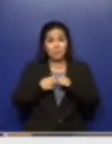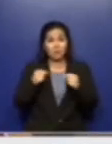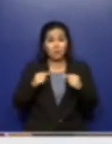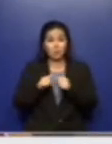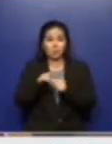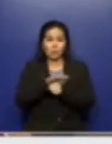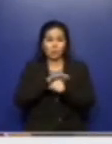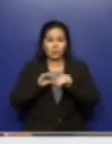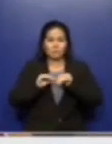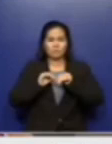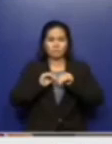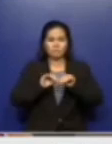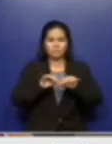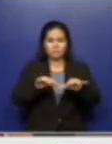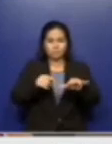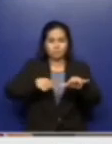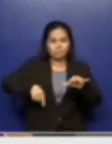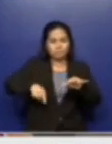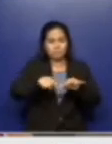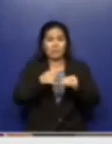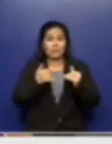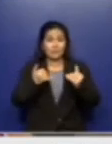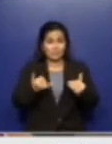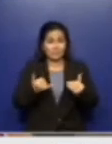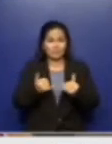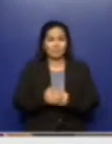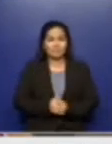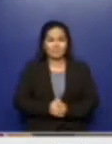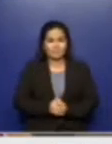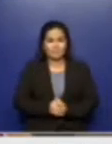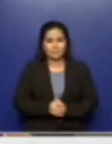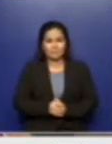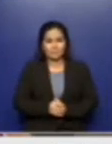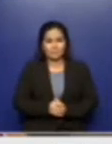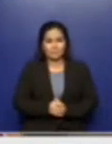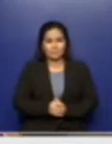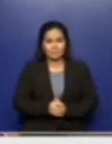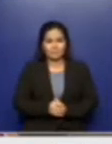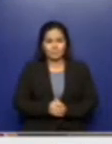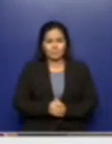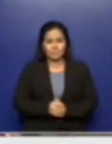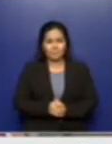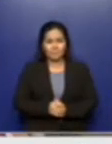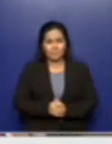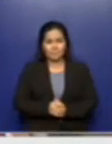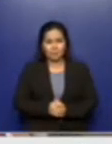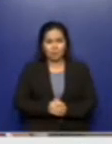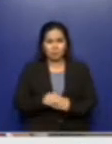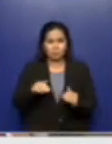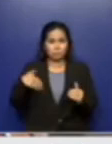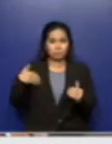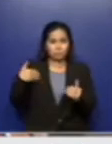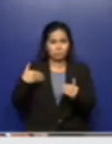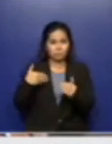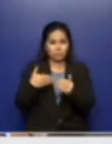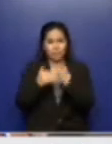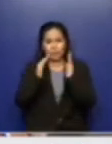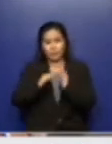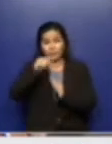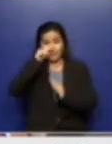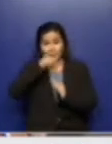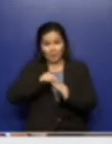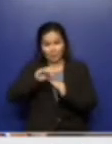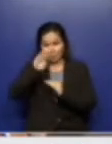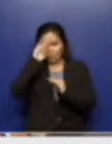ควิดเนี่ยตอนนี้บ้านเราผ่านการที่ไม่มีคนติดโรคในเมืองไทยเนี่ยนะฮะประ